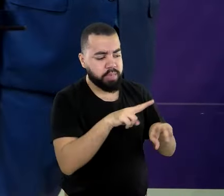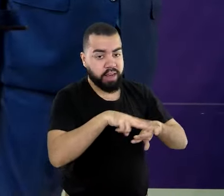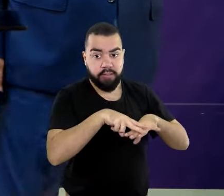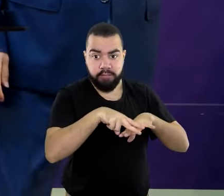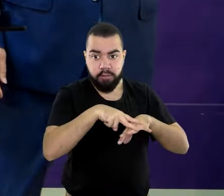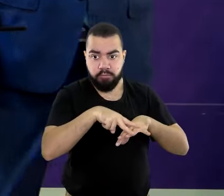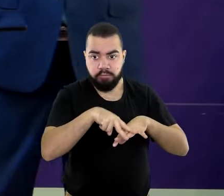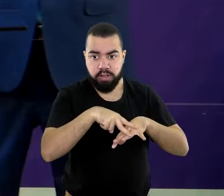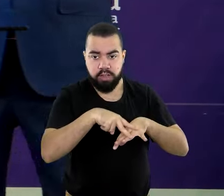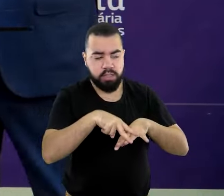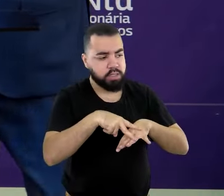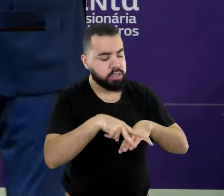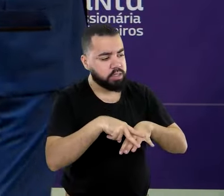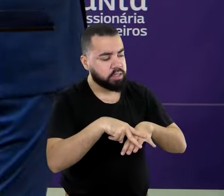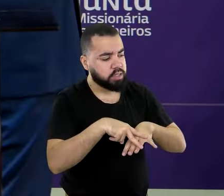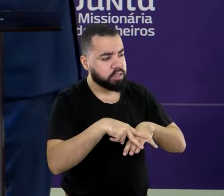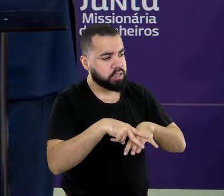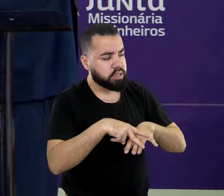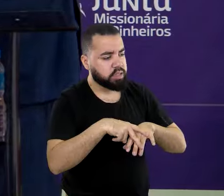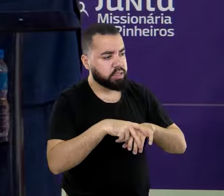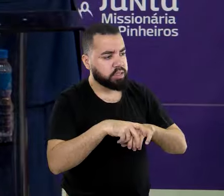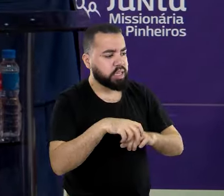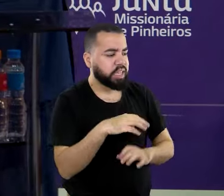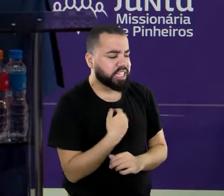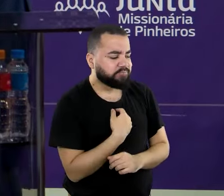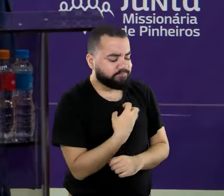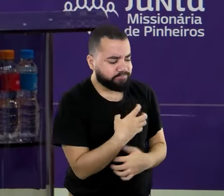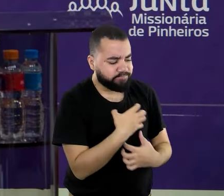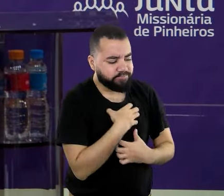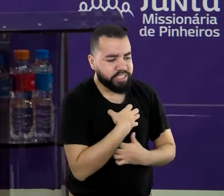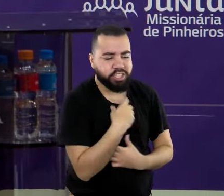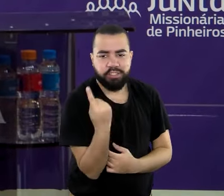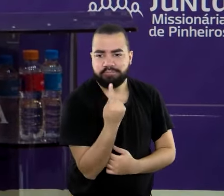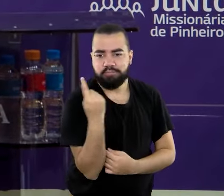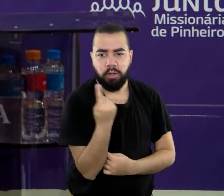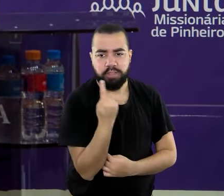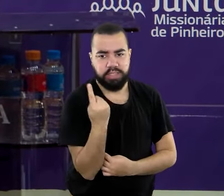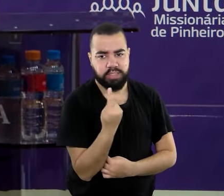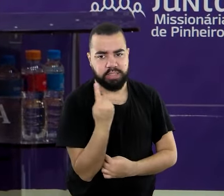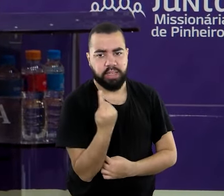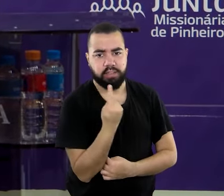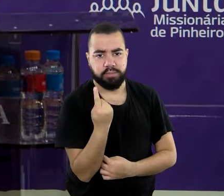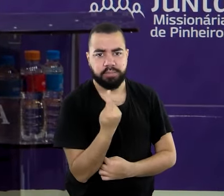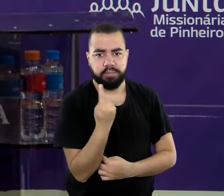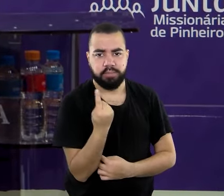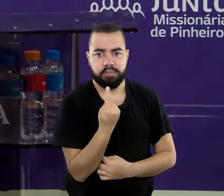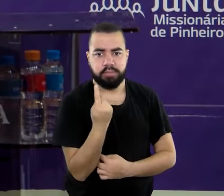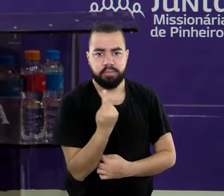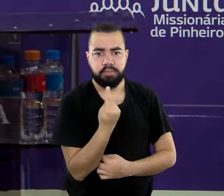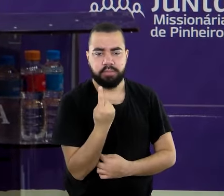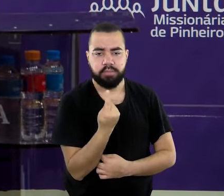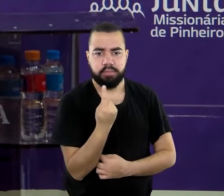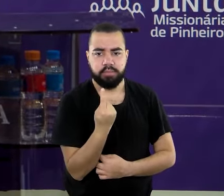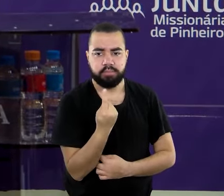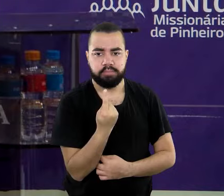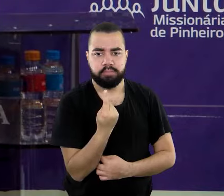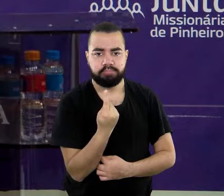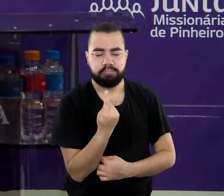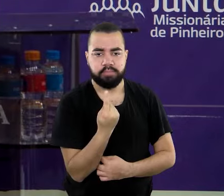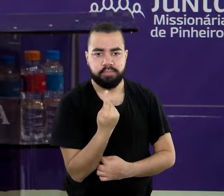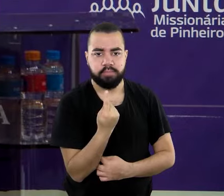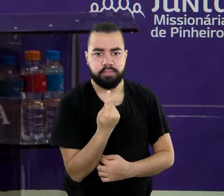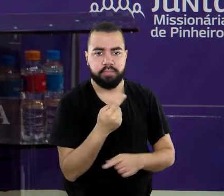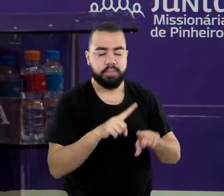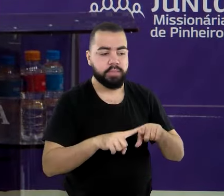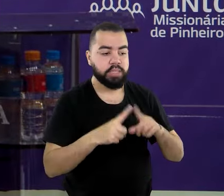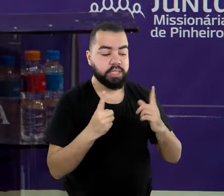쓸쓸합니다. E por isso ela sempre se sentia só. 아마 그때도 쓸쓸한 나머지 술을 한 잔 한 것 같습니다. E acho